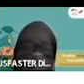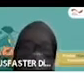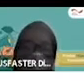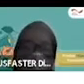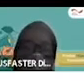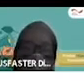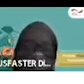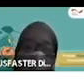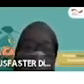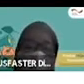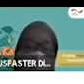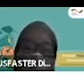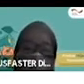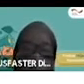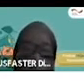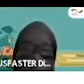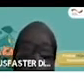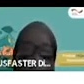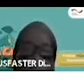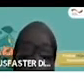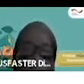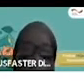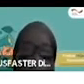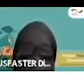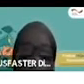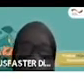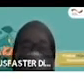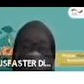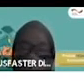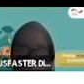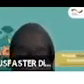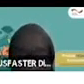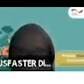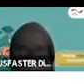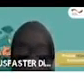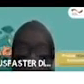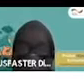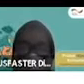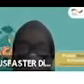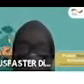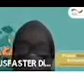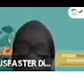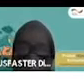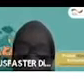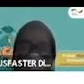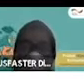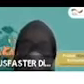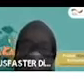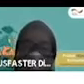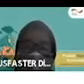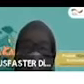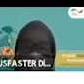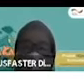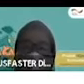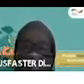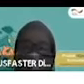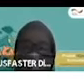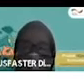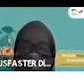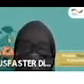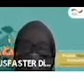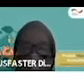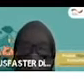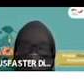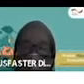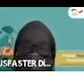star.is tlh lhk.go.id silahkan akses sistem informasinya semoga